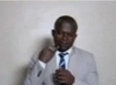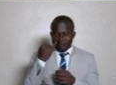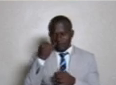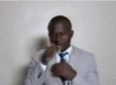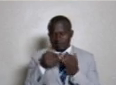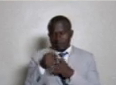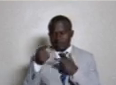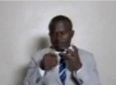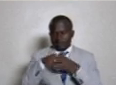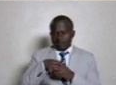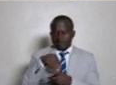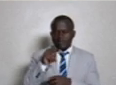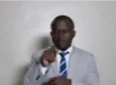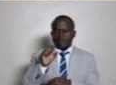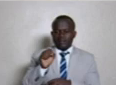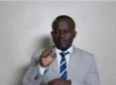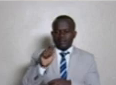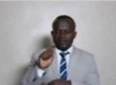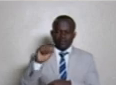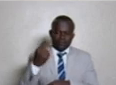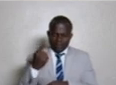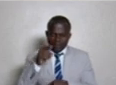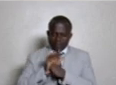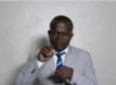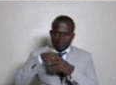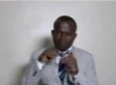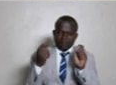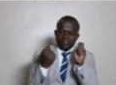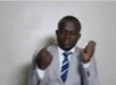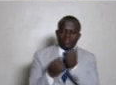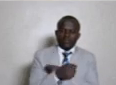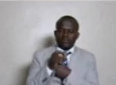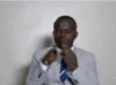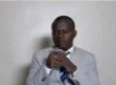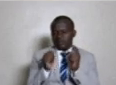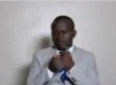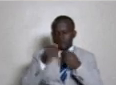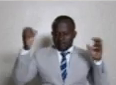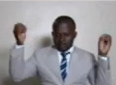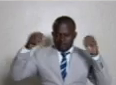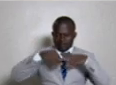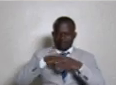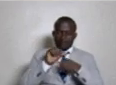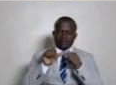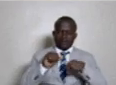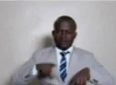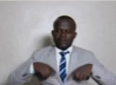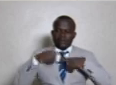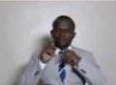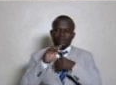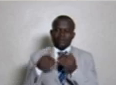niba ibintu biri muri ya NST1 cyane cyane birimo gukora transformation cyangwa se ihinduka rigaragara mu bijyanye n'ubuzima